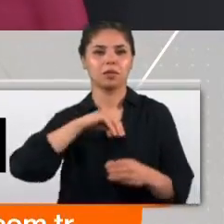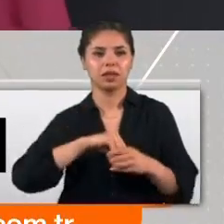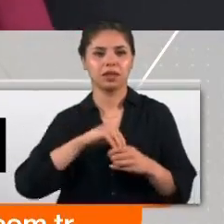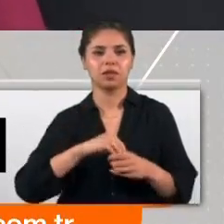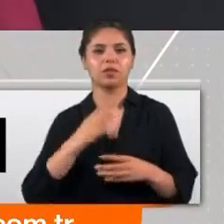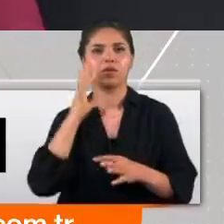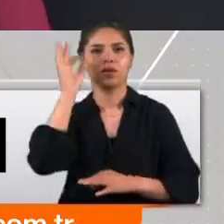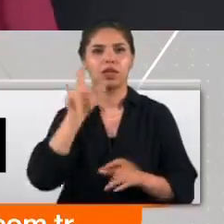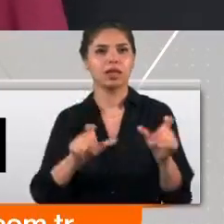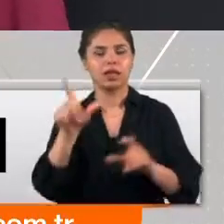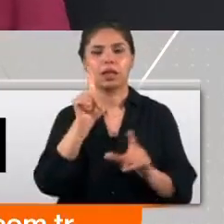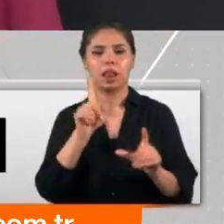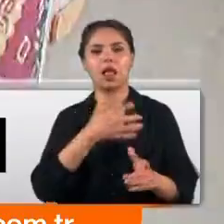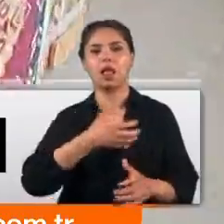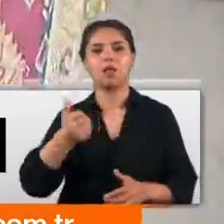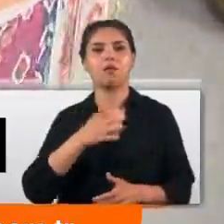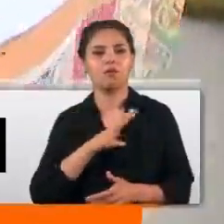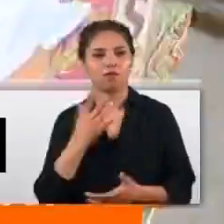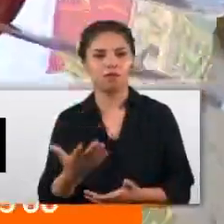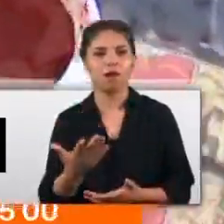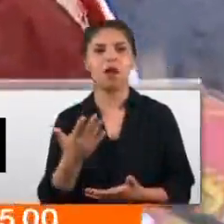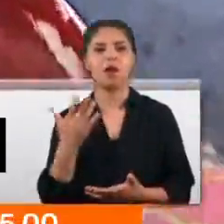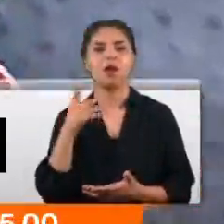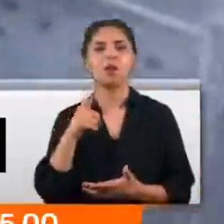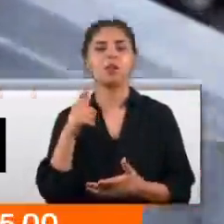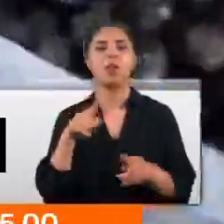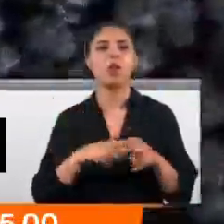azından insanlarımızın ihtiyacını karşılıyor yani. Nareskimiz var.